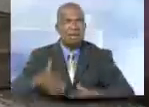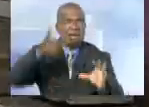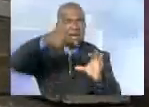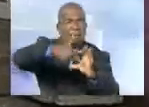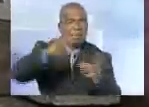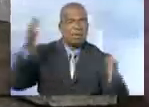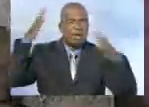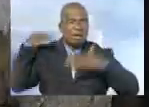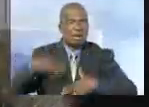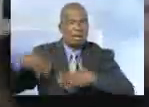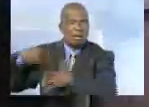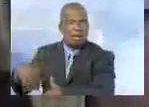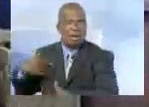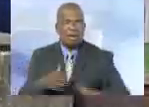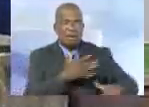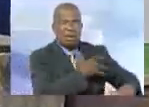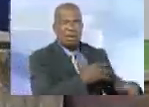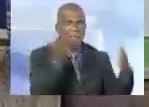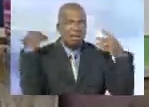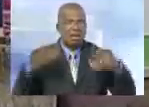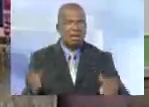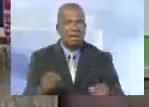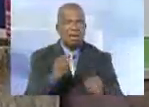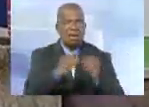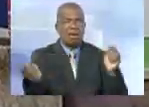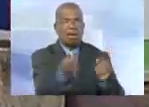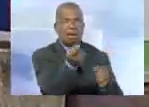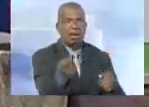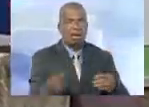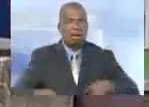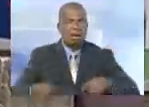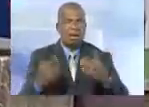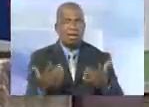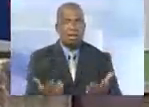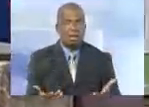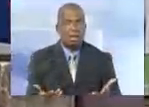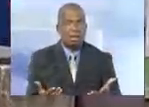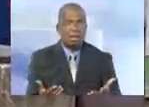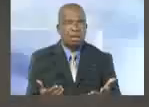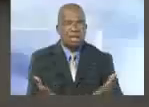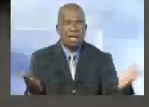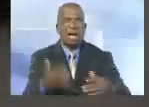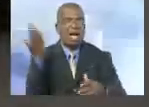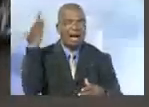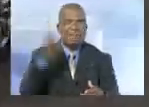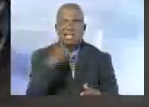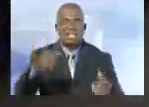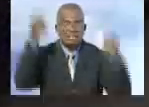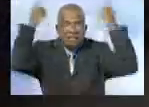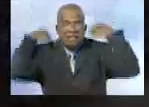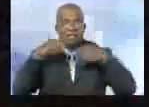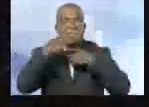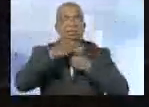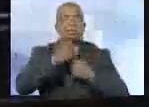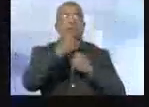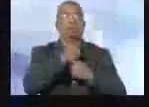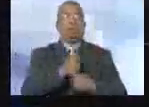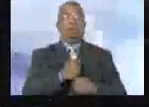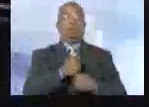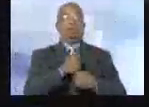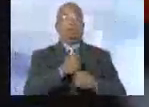annoncé à plusieurs reprises qu'il allait se suicider après avoir appris qu'il n'aurait plus d'indemnité, alors qu'il pensait avoir suffisamment travaillé et qu'il